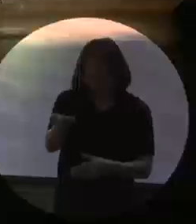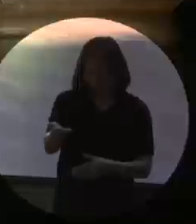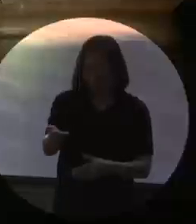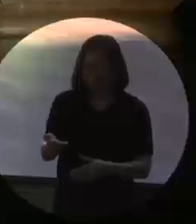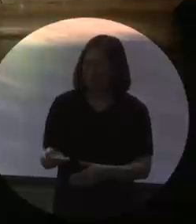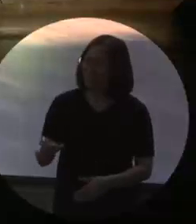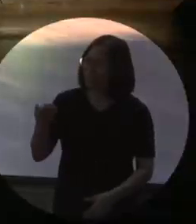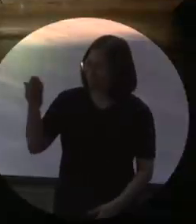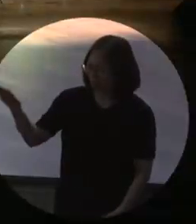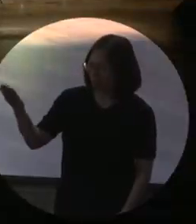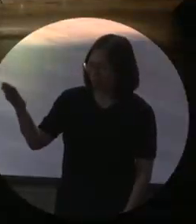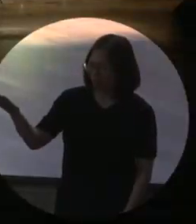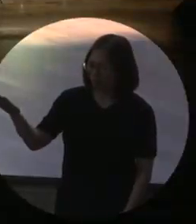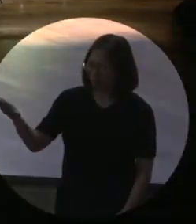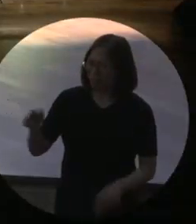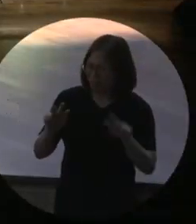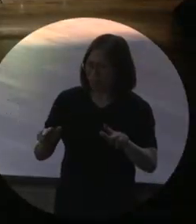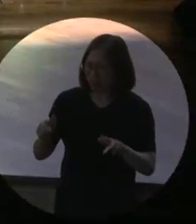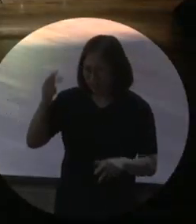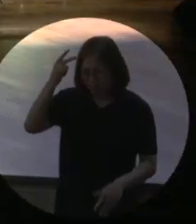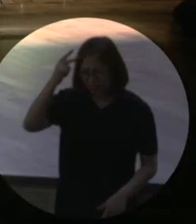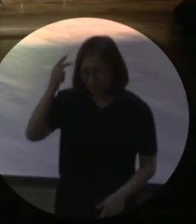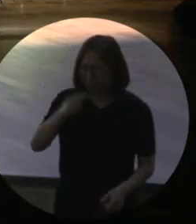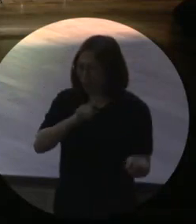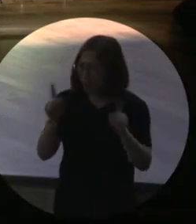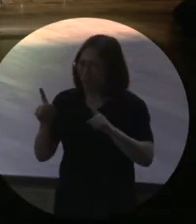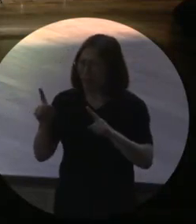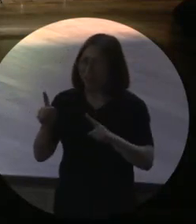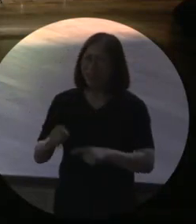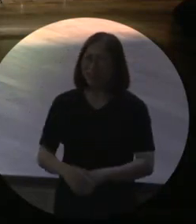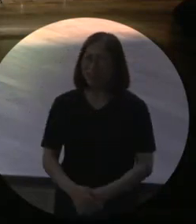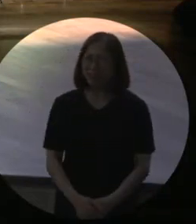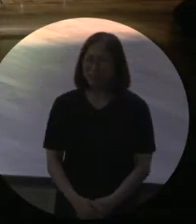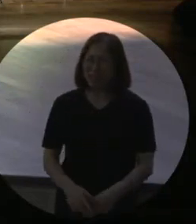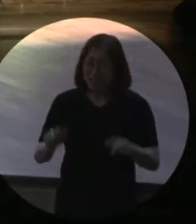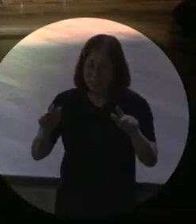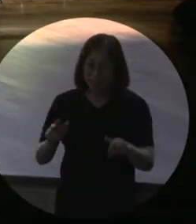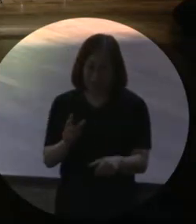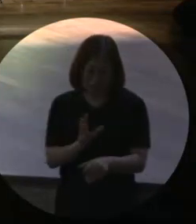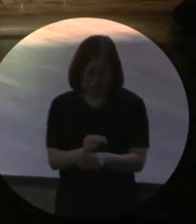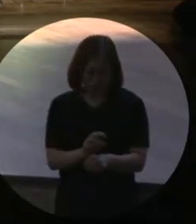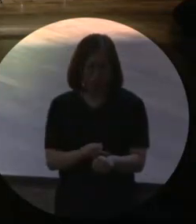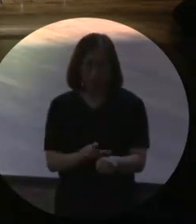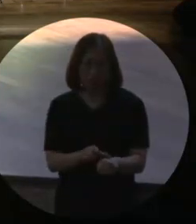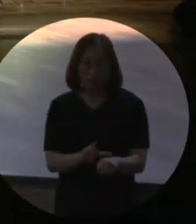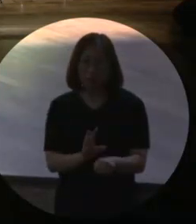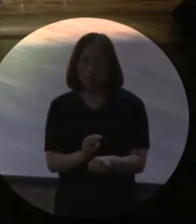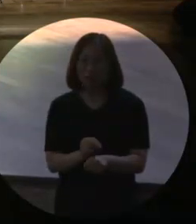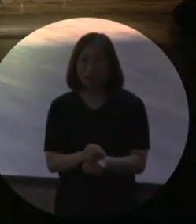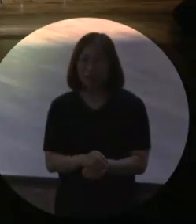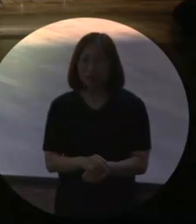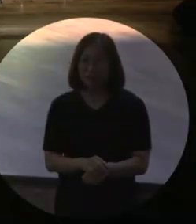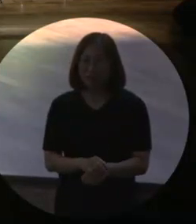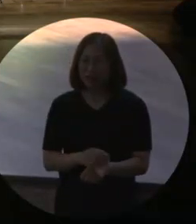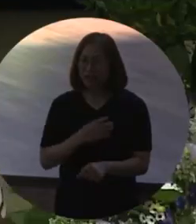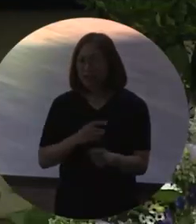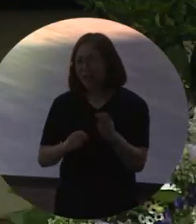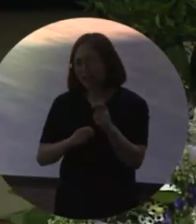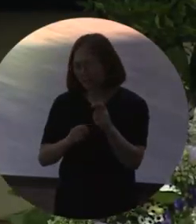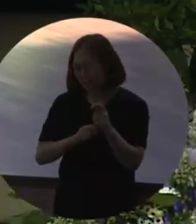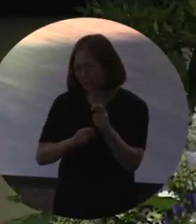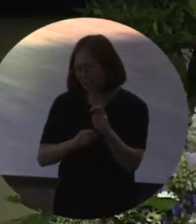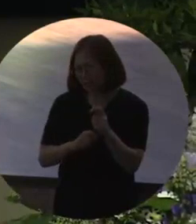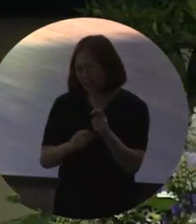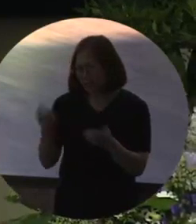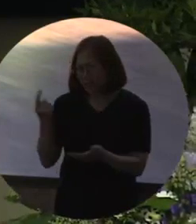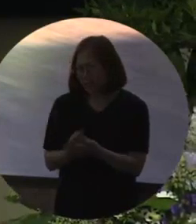이혜니 씨. 네? 지금 제정신이니? 지금 몇 시야? 아니, 택시를 타고 왔는데 여기부터 조금